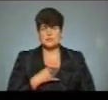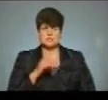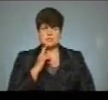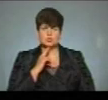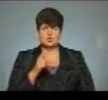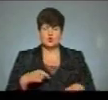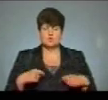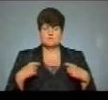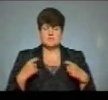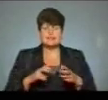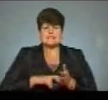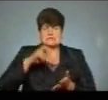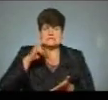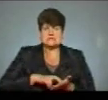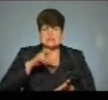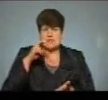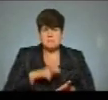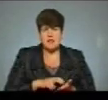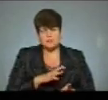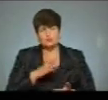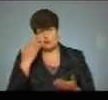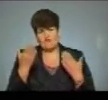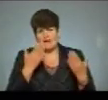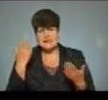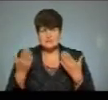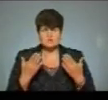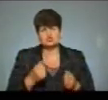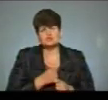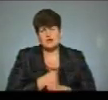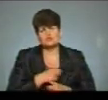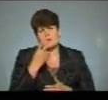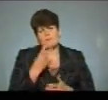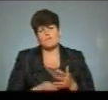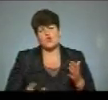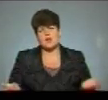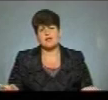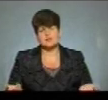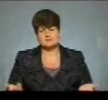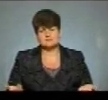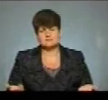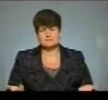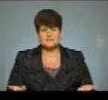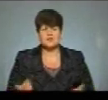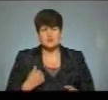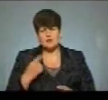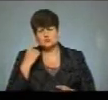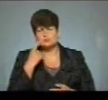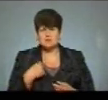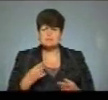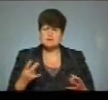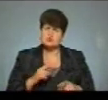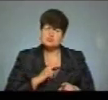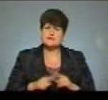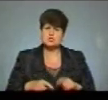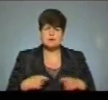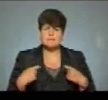бігали, стрибали, було ніби весело, але жалко, що ми програли все-таки. Не думаю, нам треба швидше